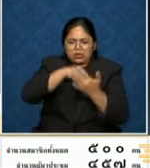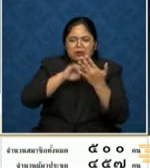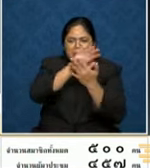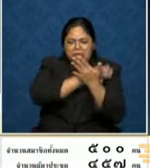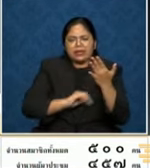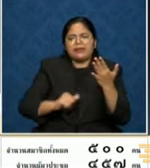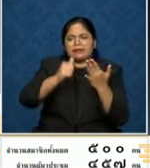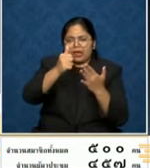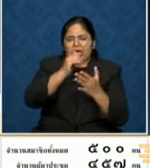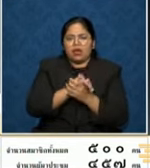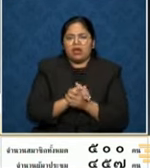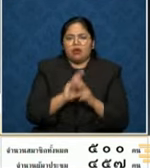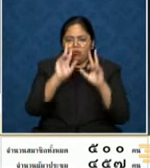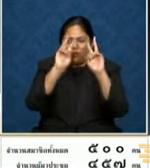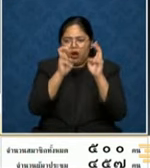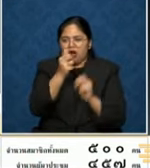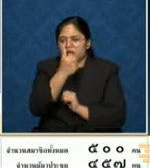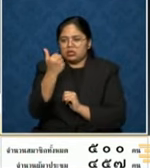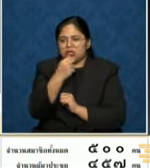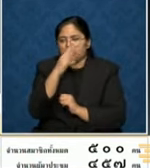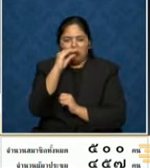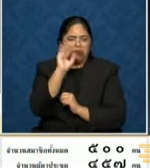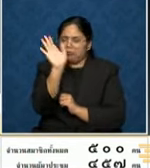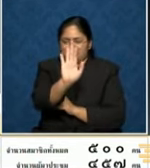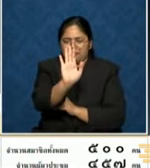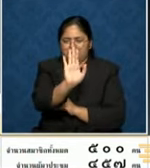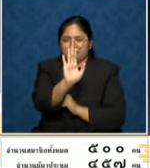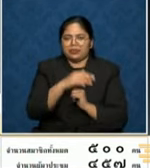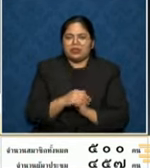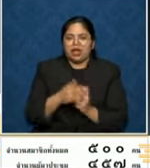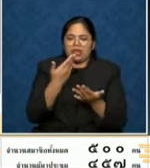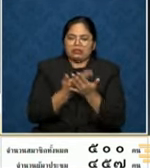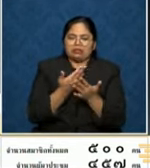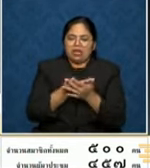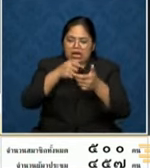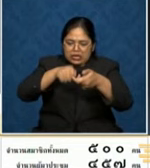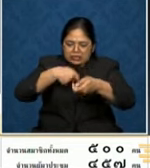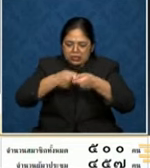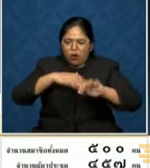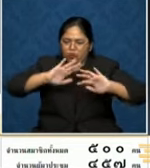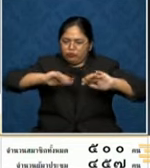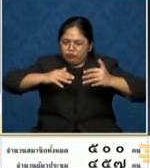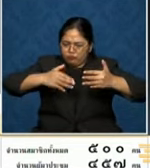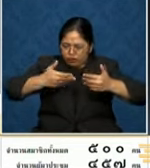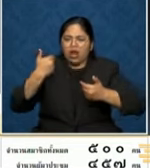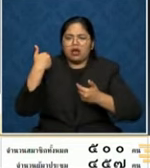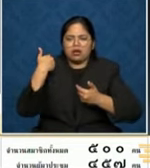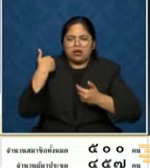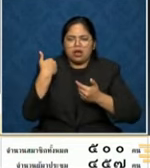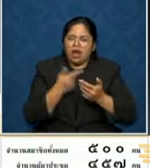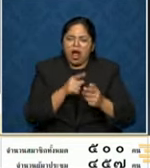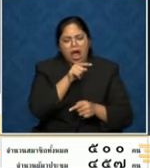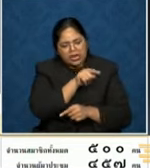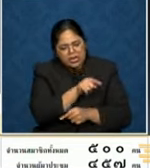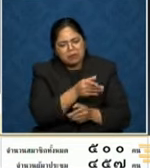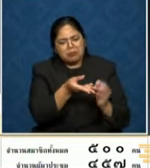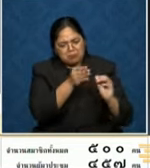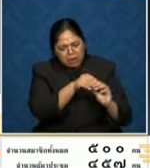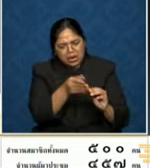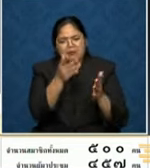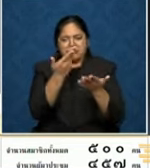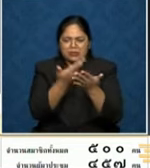ฉันก็คิดว่าพอแล้วนะคะไม่พูดแล้วนะคะส่วนรายได้เกษตรกรค่ะถึงท่านจะบอกว่าราคาอันนั้นเพิ่มราคาอันนี้เพิ่มค่ะ